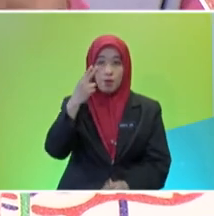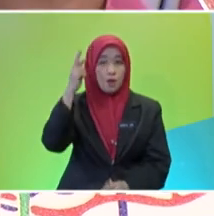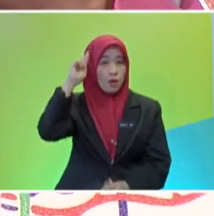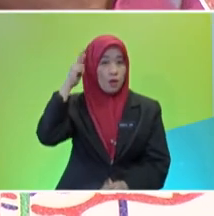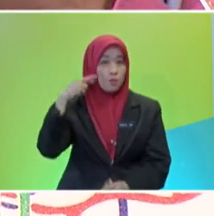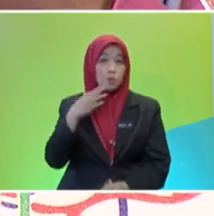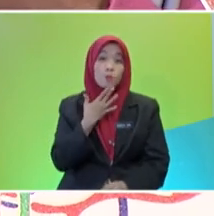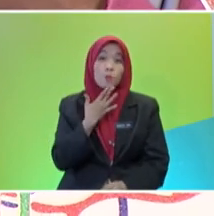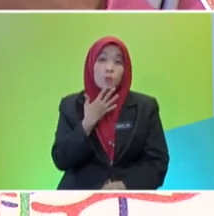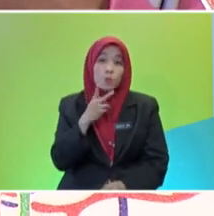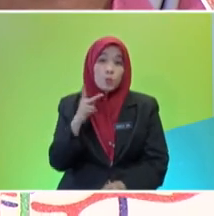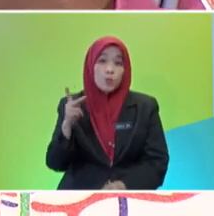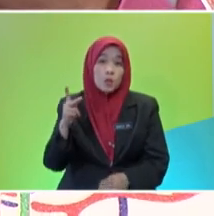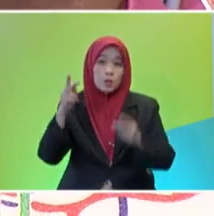itulah.